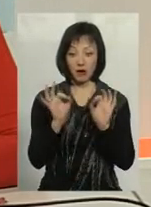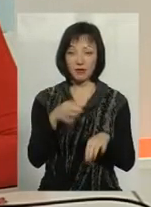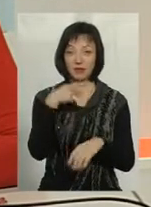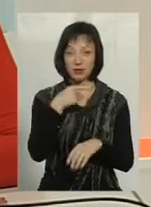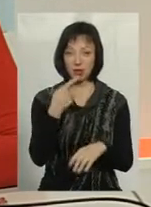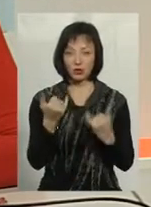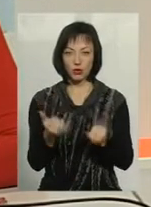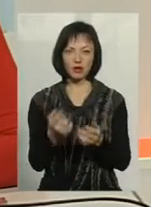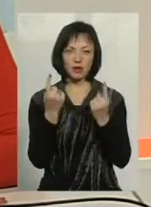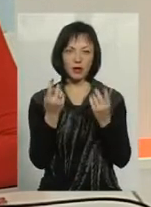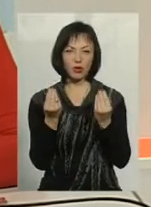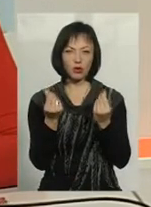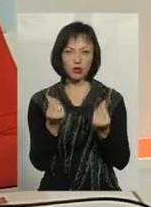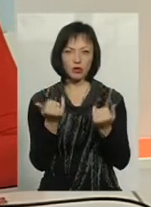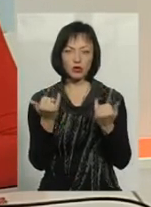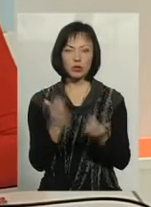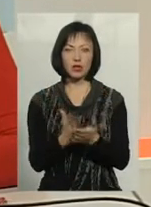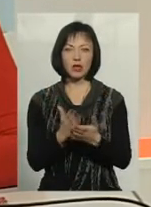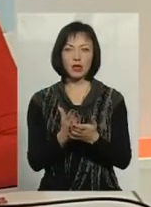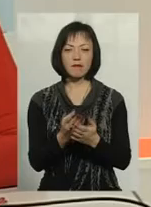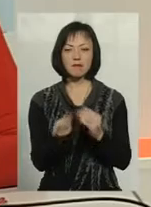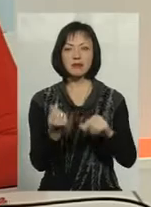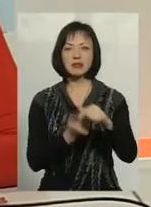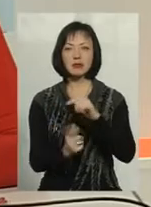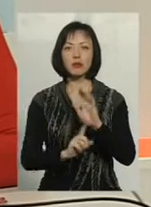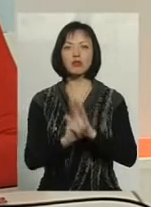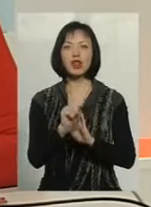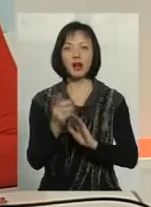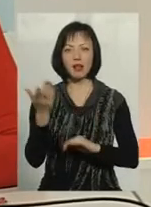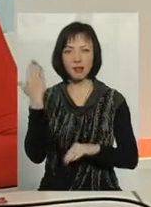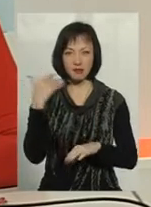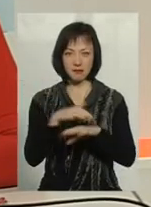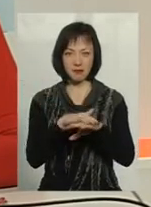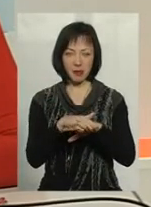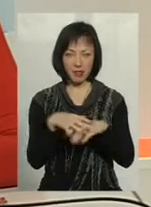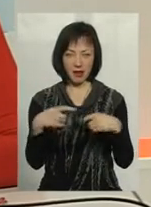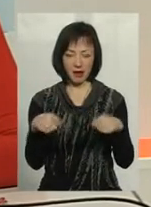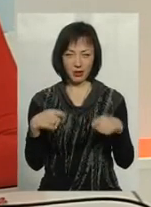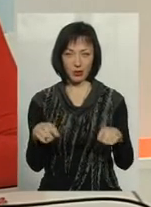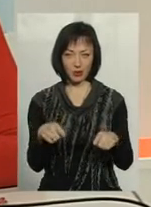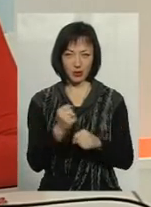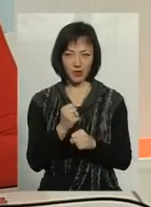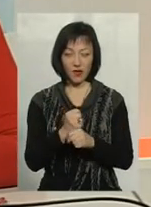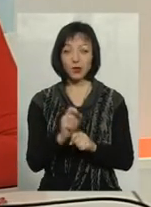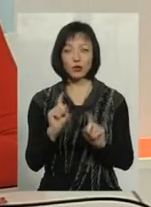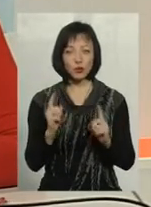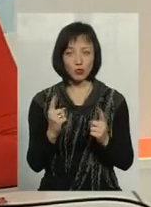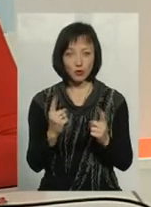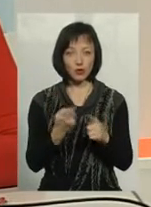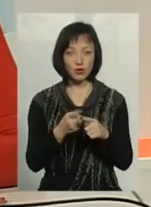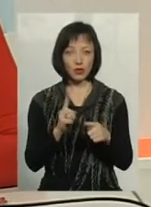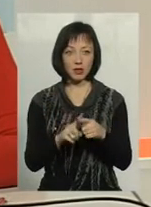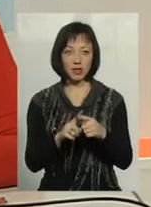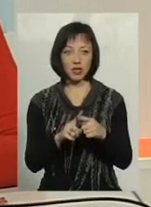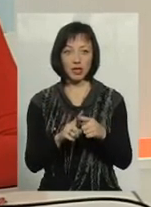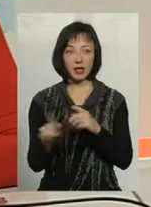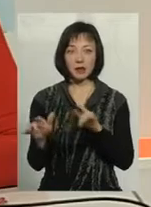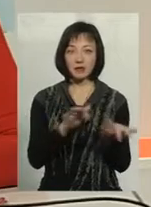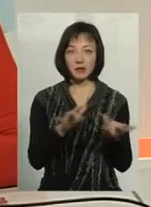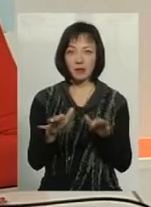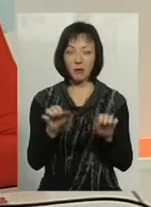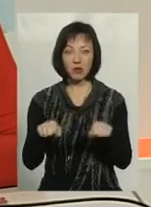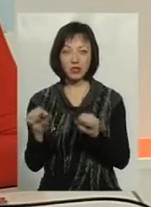створені умови, за яких власний товаровиробник зможе вийти на ринок, тобто будуть надаватися місця і преференції не